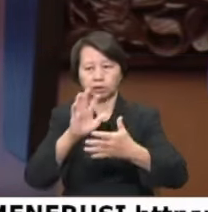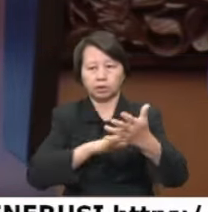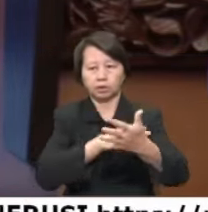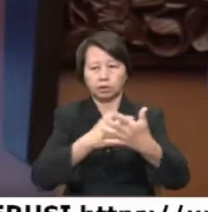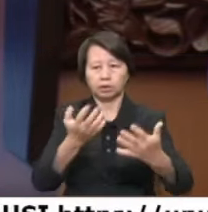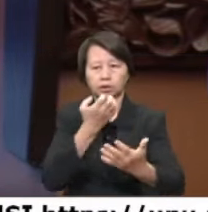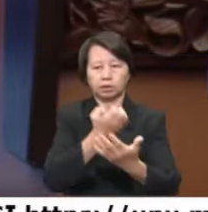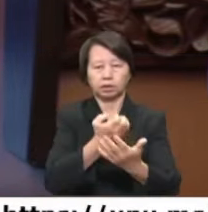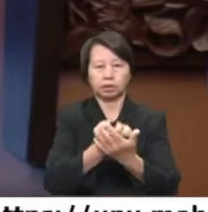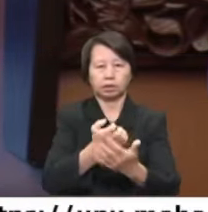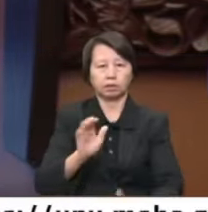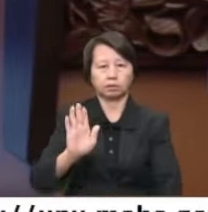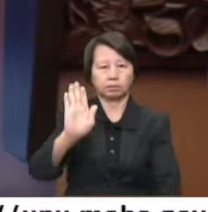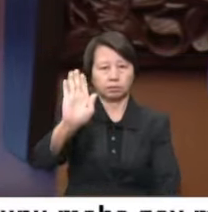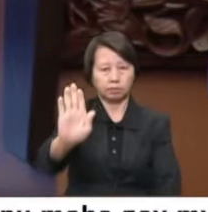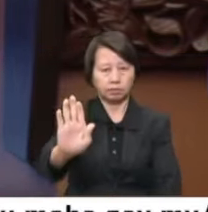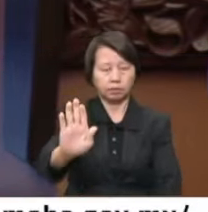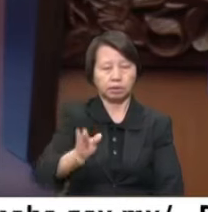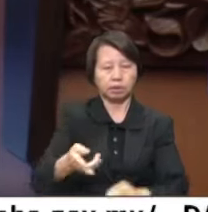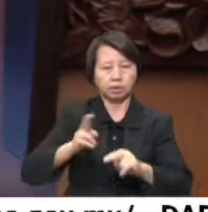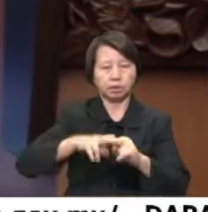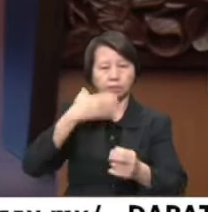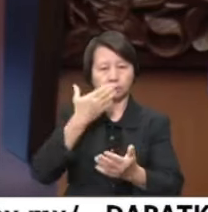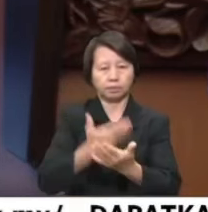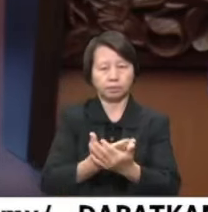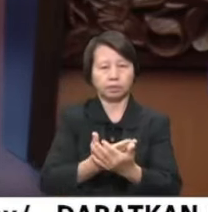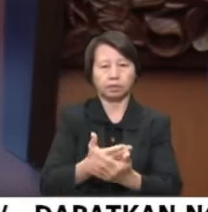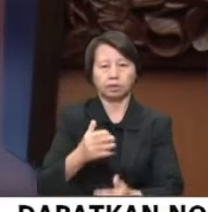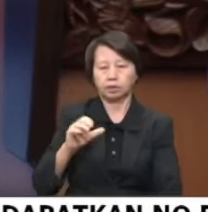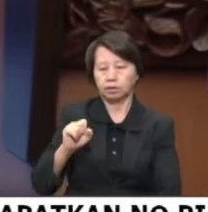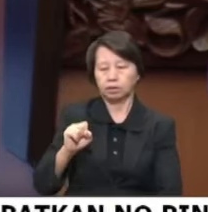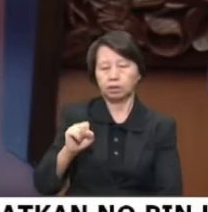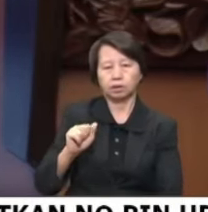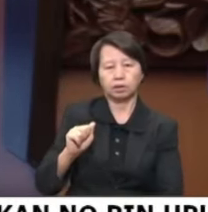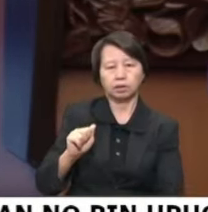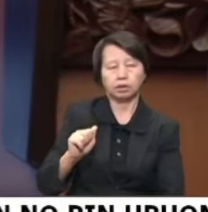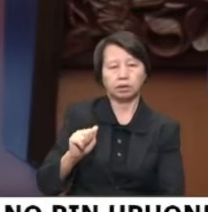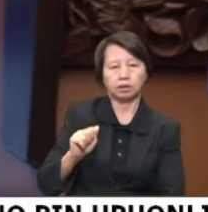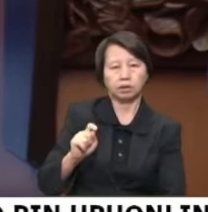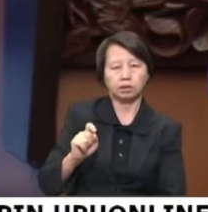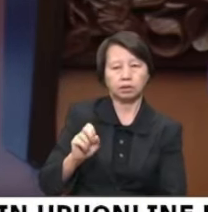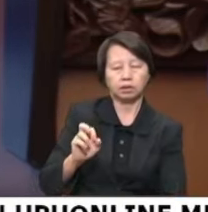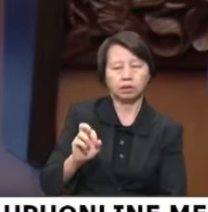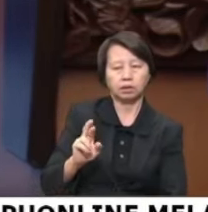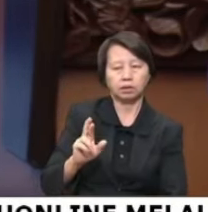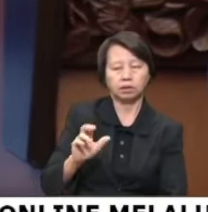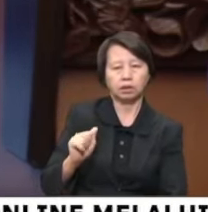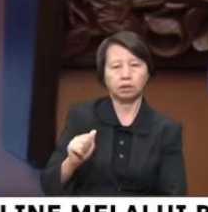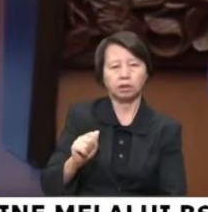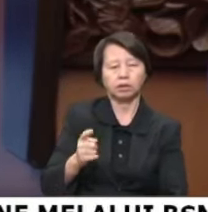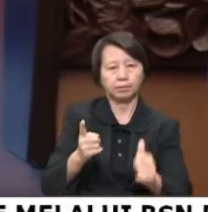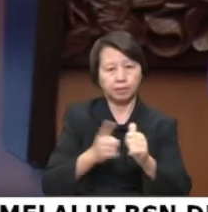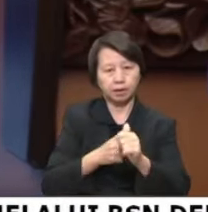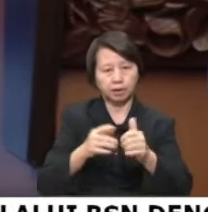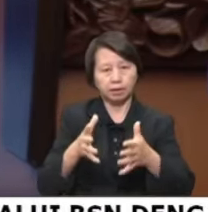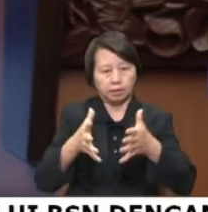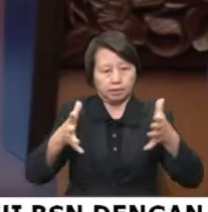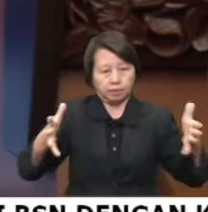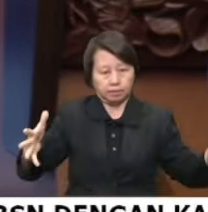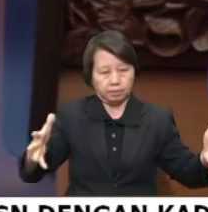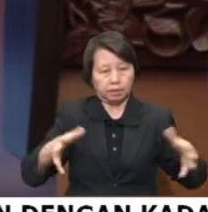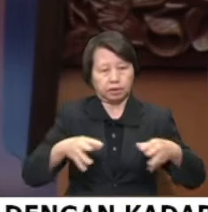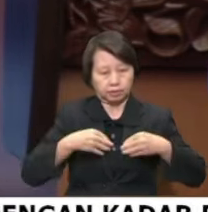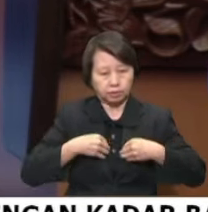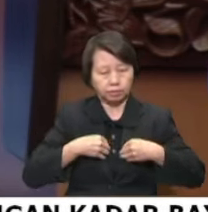ekonomi madani. Penambahbaikan SARA untuk tahun 2024 termasuklah, pertama, memperluas penerima